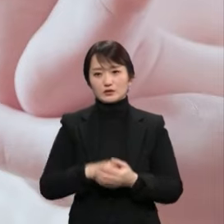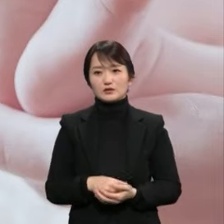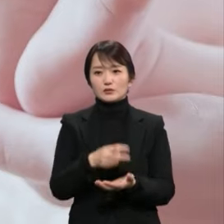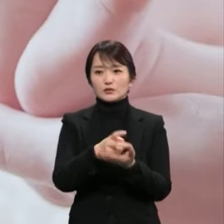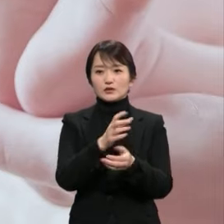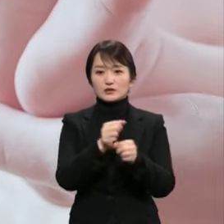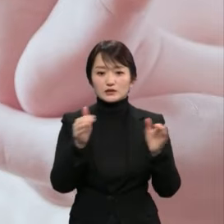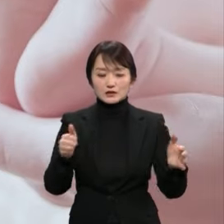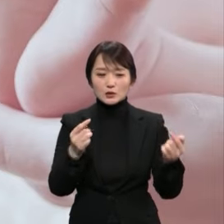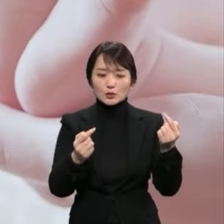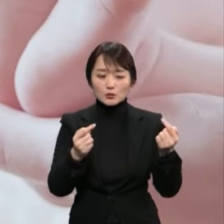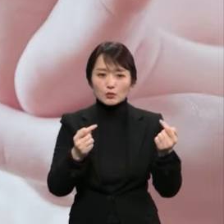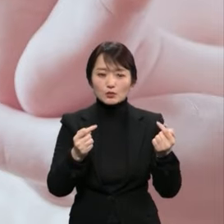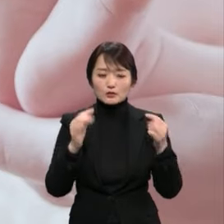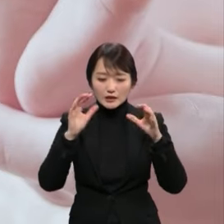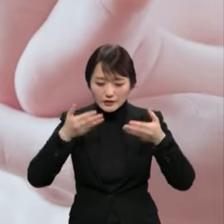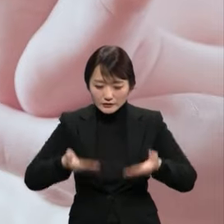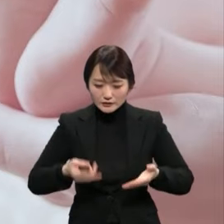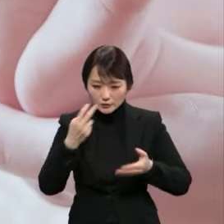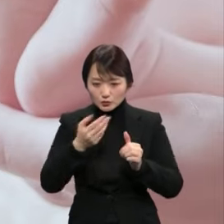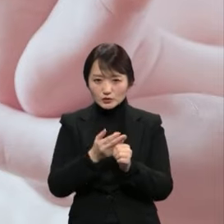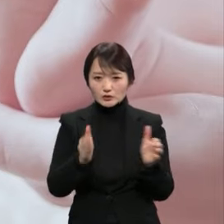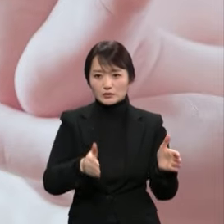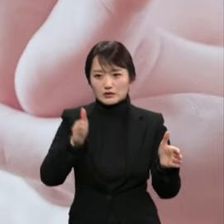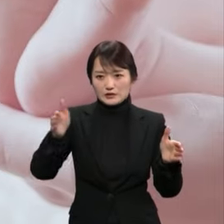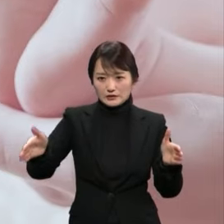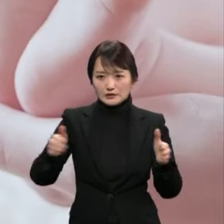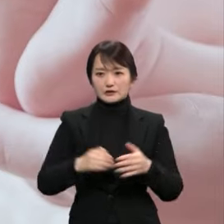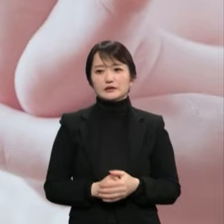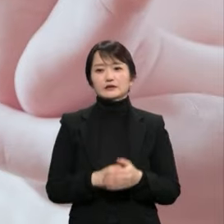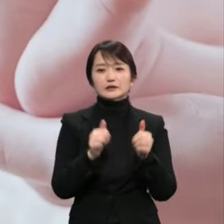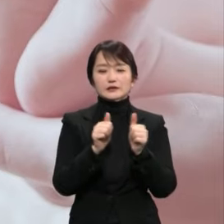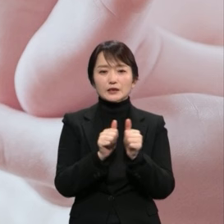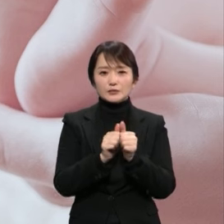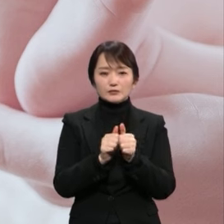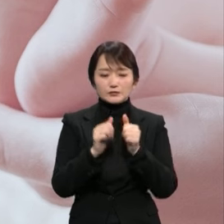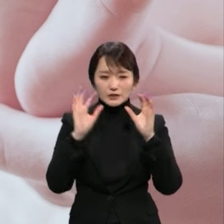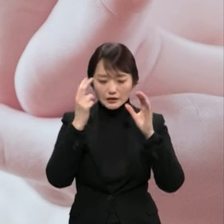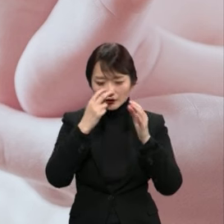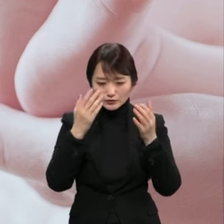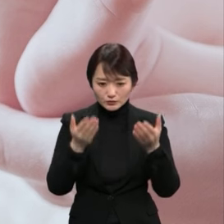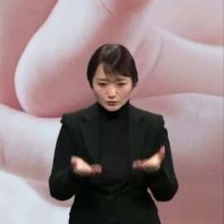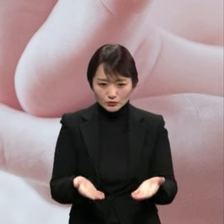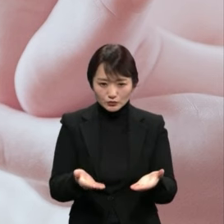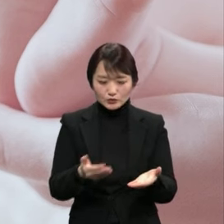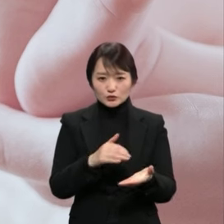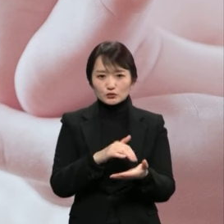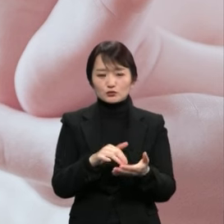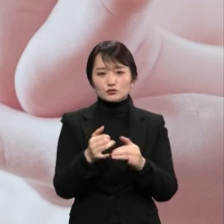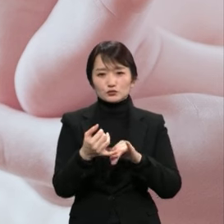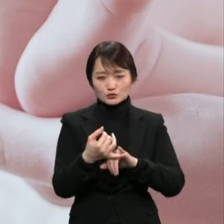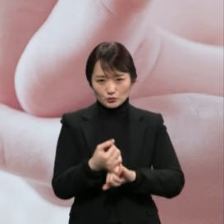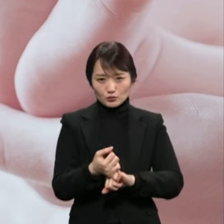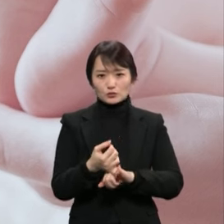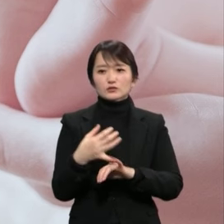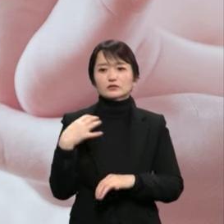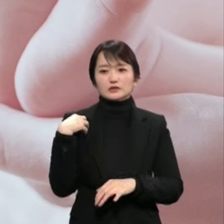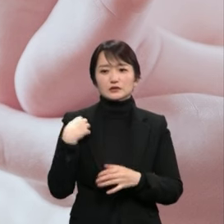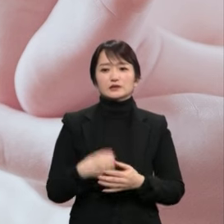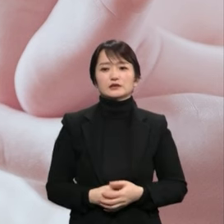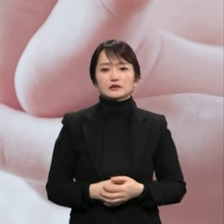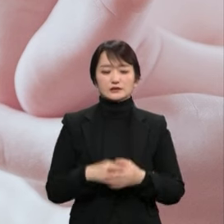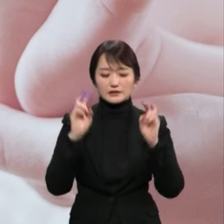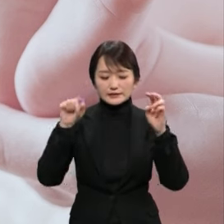기관보다 육가 휴직을 길게 주거나 남성 직원의 육가 휴직을 의무화한 곳도 있습니다 산의 어린이 집을 밤